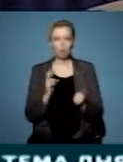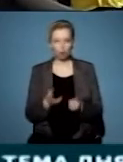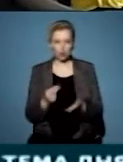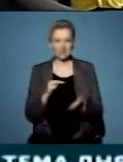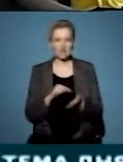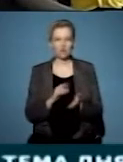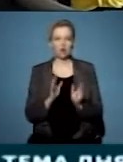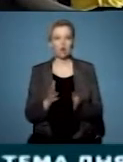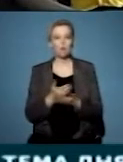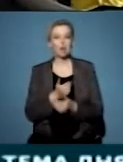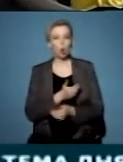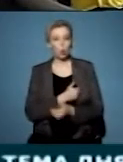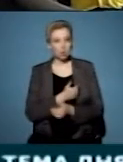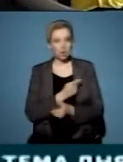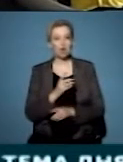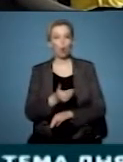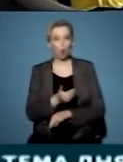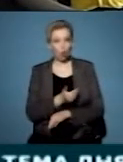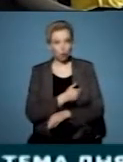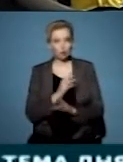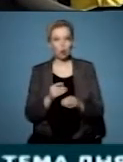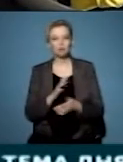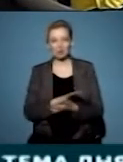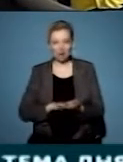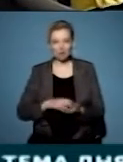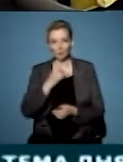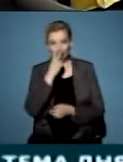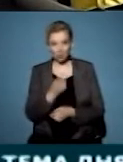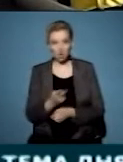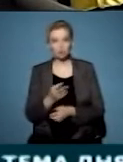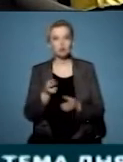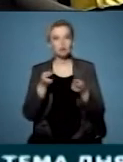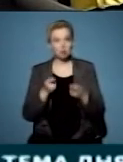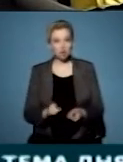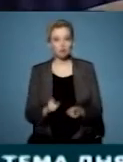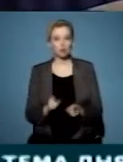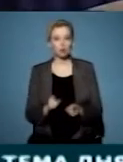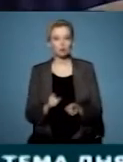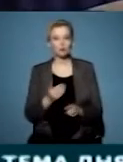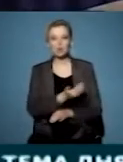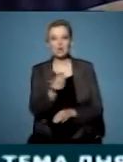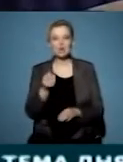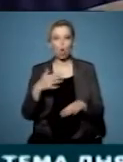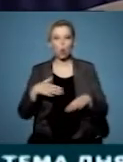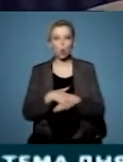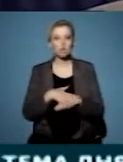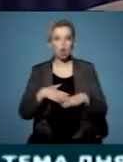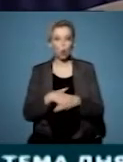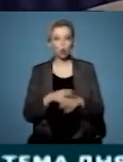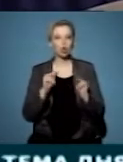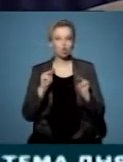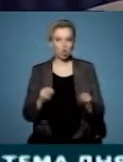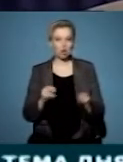виставлятися, тому що ми хотіли і хочемо надалі бачити дійсно їхні розрахунки